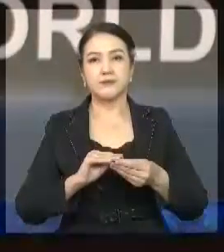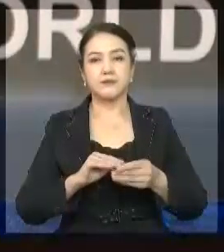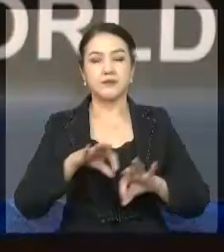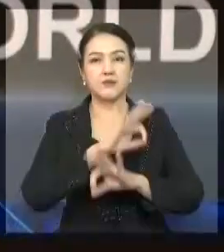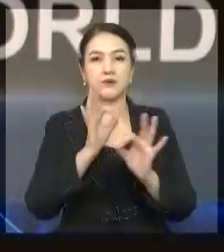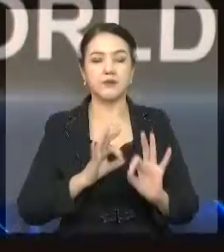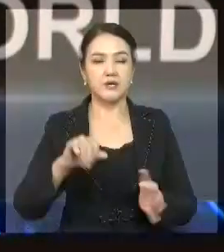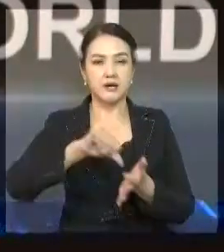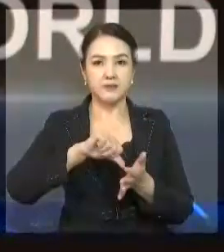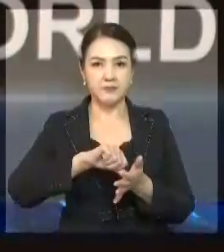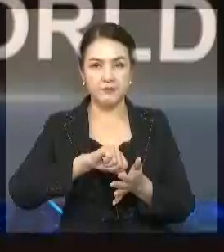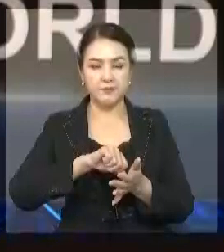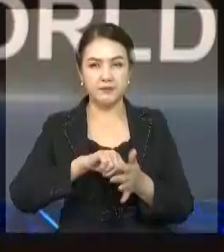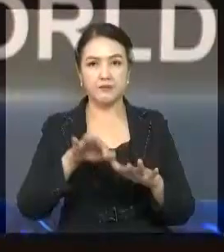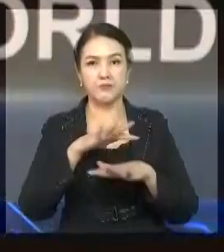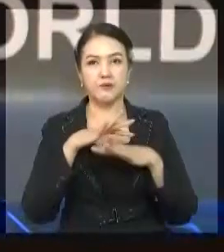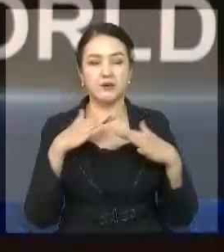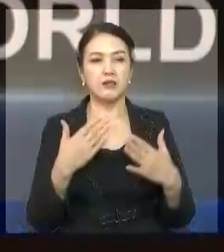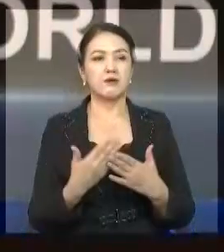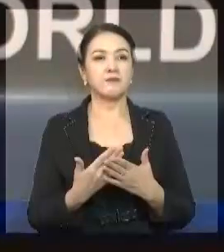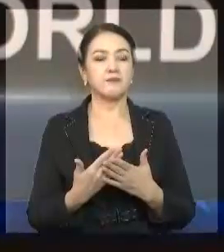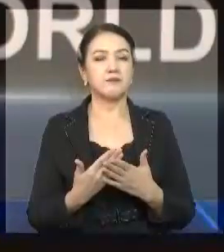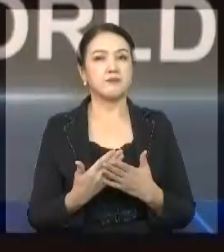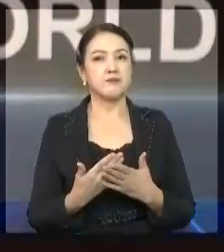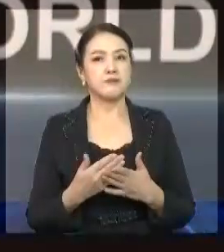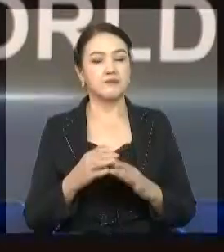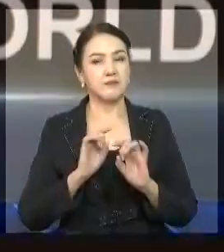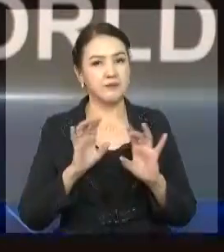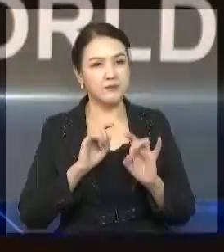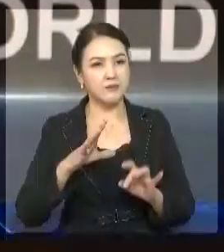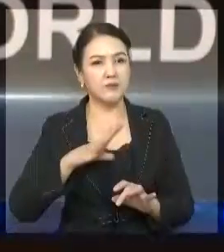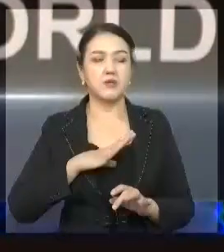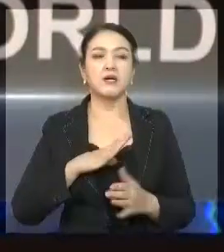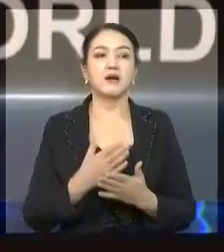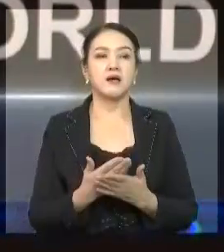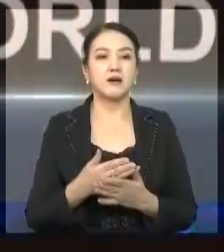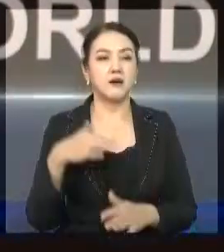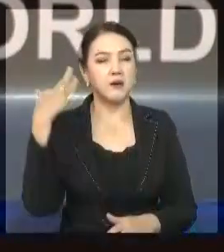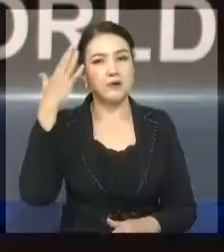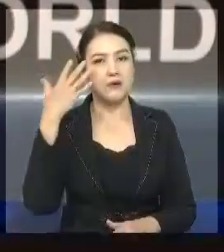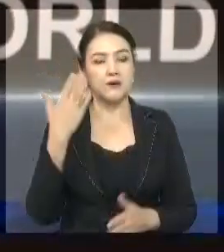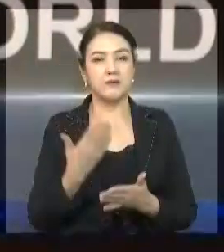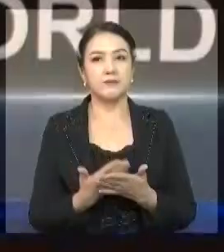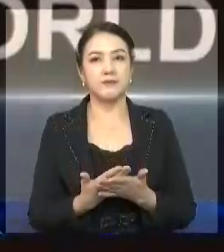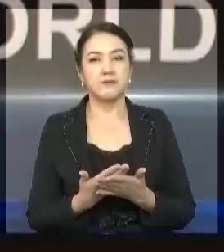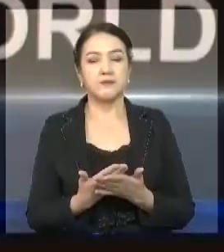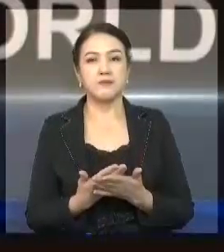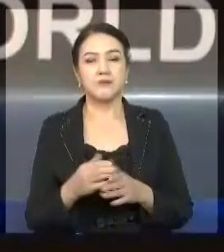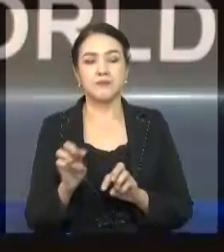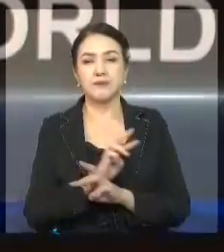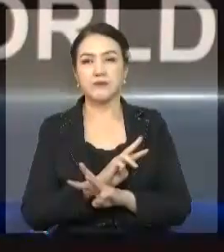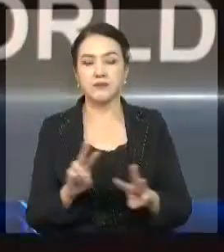өнерге қатыстыра отырып көптеген сырды шертетіндей болсын деген ойменен мәдениет